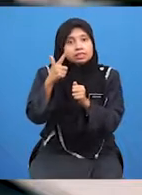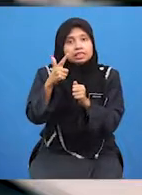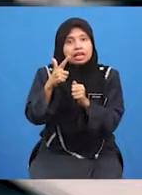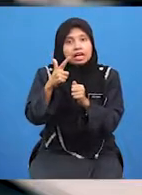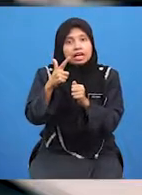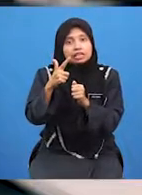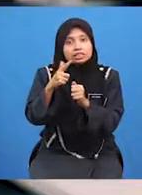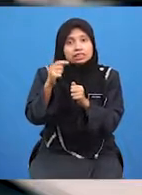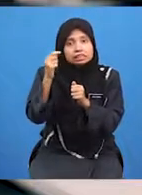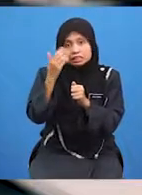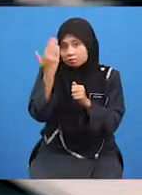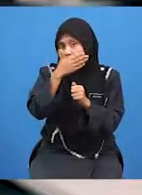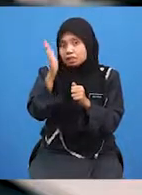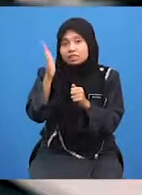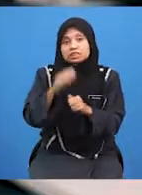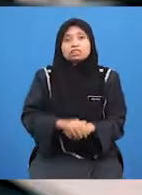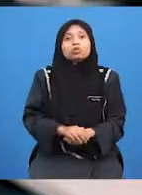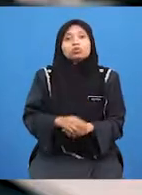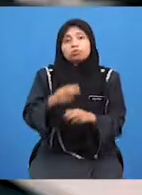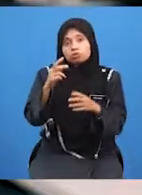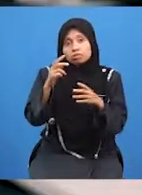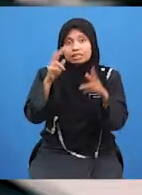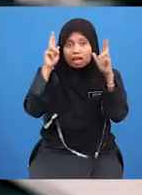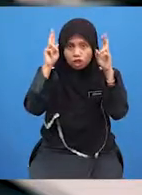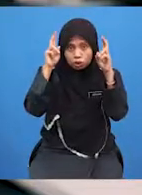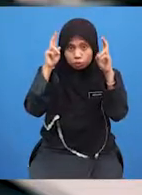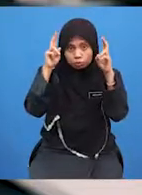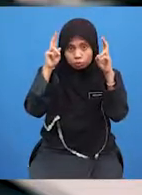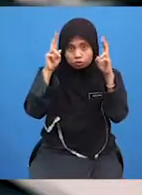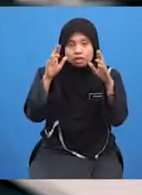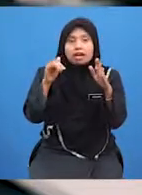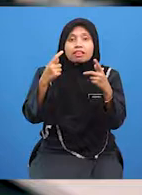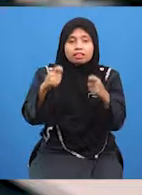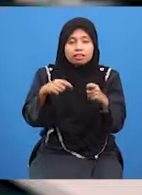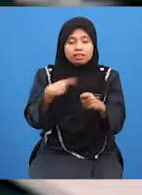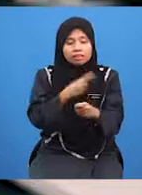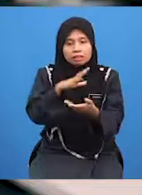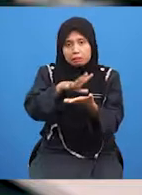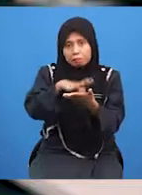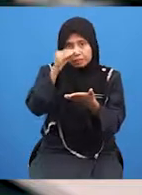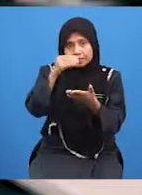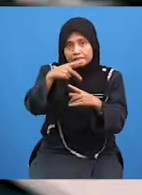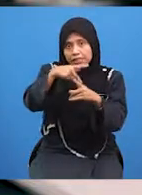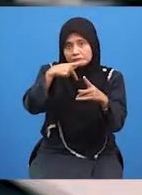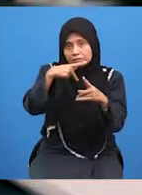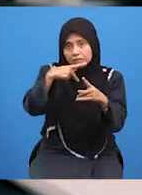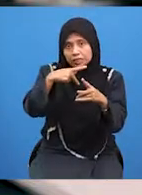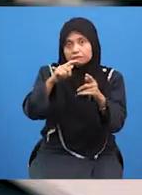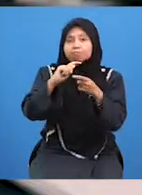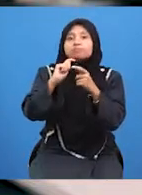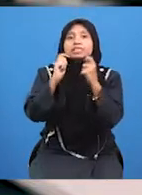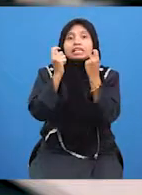secara sepintas lalu topik aplikasi teknologi yang telah kita pelajari daripada tingkatan